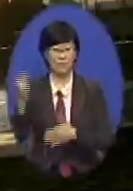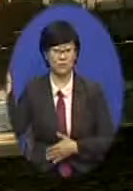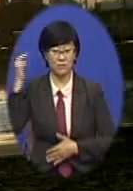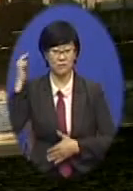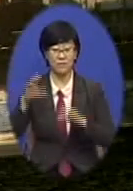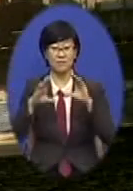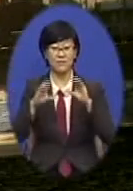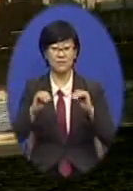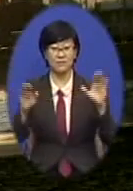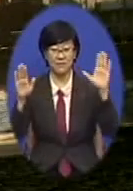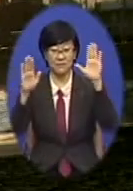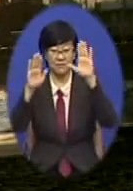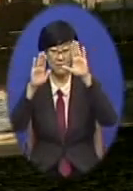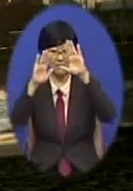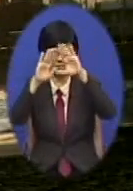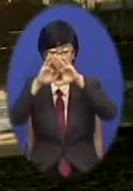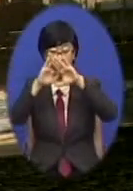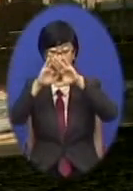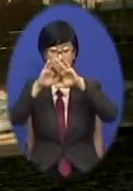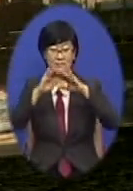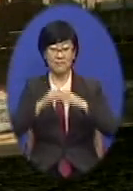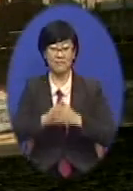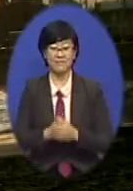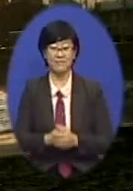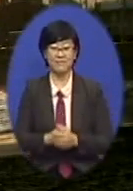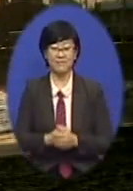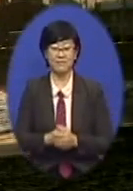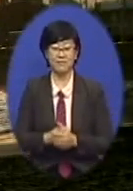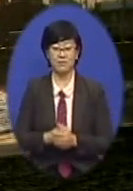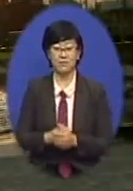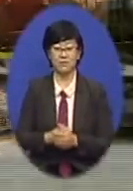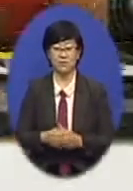이런 소리 깨는 밤에.